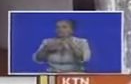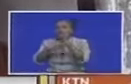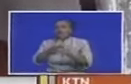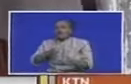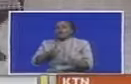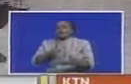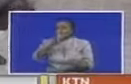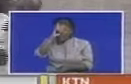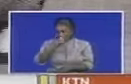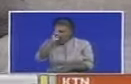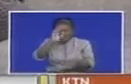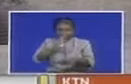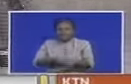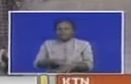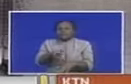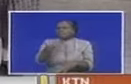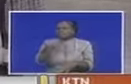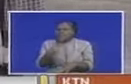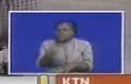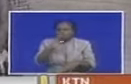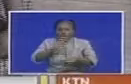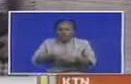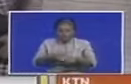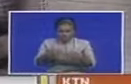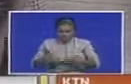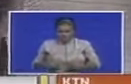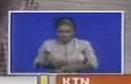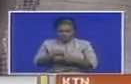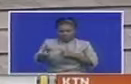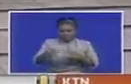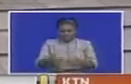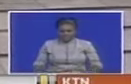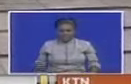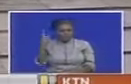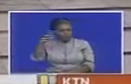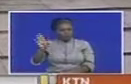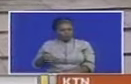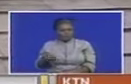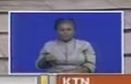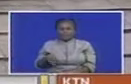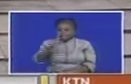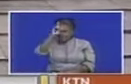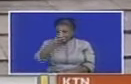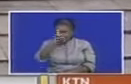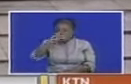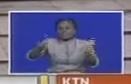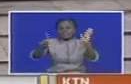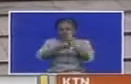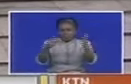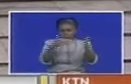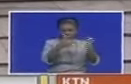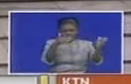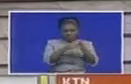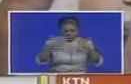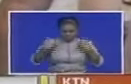miwili iliyopita kwa matamshi yake kuhusu urefu wa sketi kwa wanafunzi wa kike. Makali ya sheria ya kupiga marufuku uvaliaji